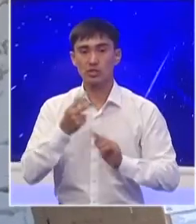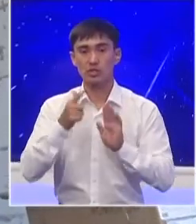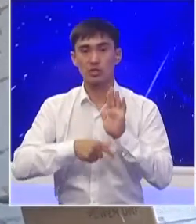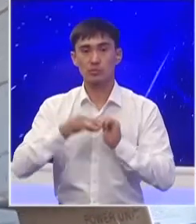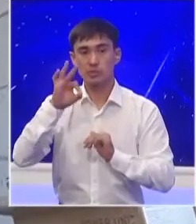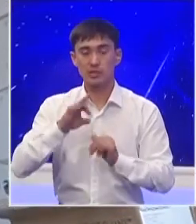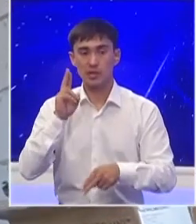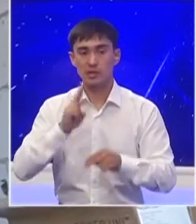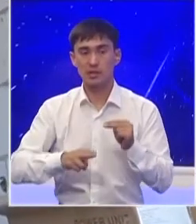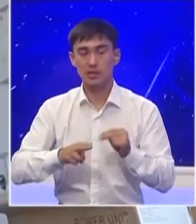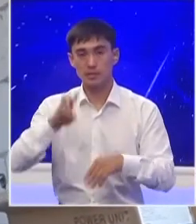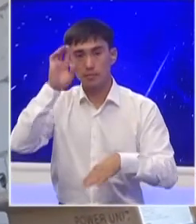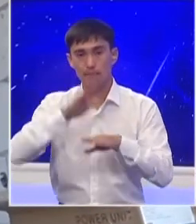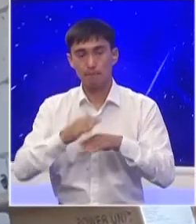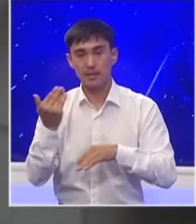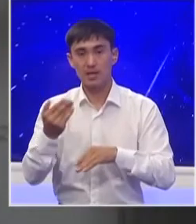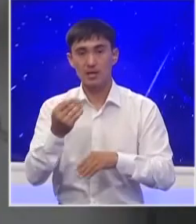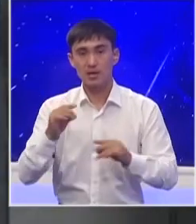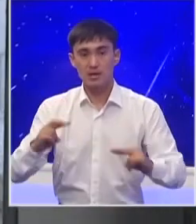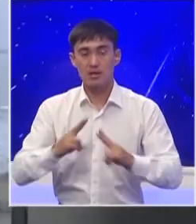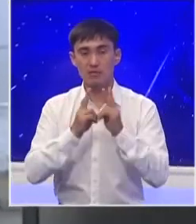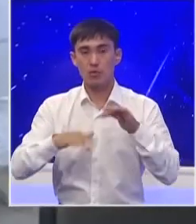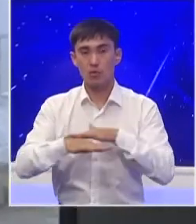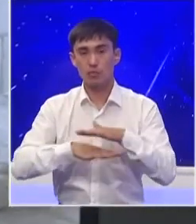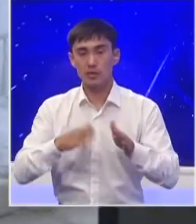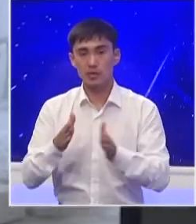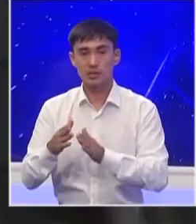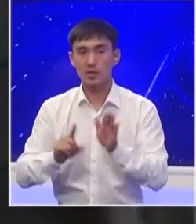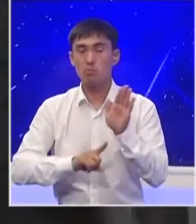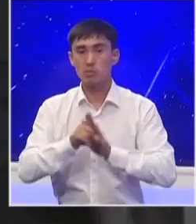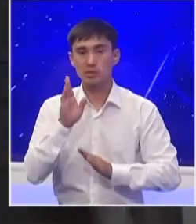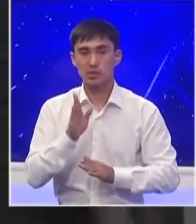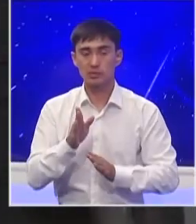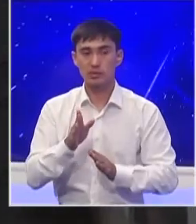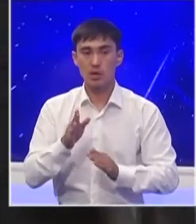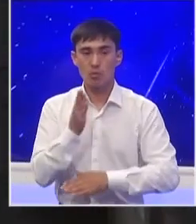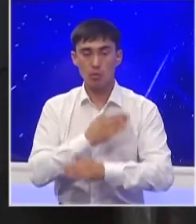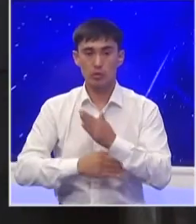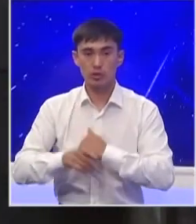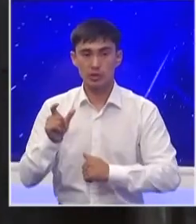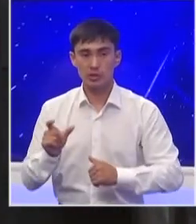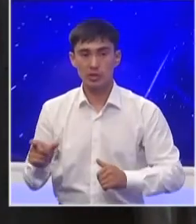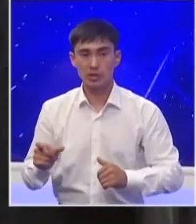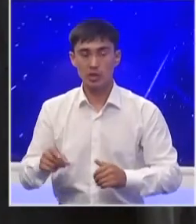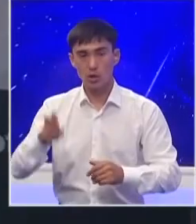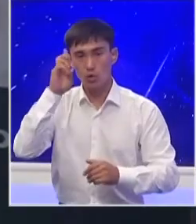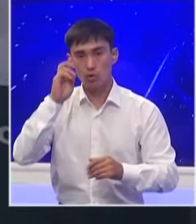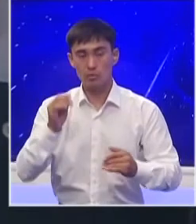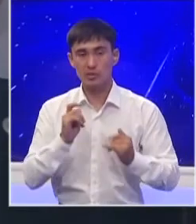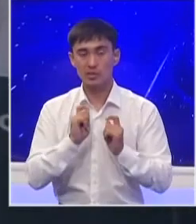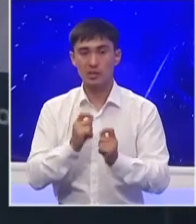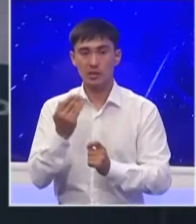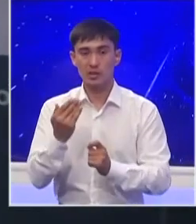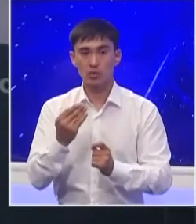70%-ға аяқталды. Енді әкімдік тарапынан инфрақұрылымды реттелсе, бірден іске қоспақ. Мүмкіндігі шектеулі жандарға үкімет сыйлаған нысанды